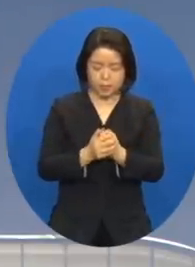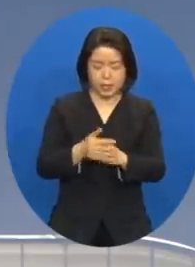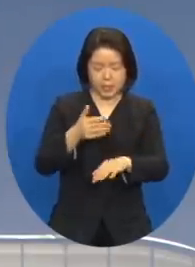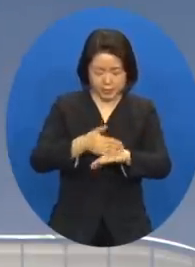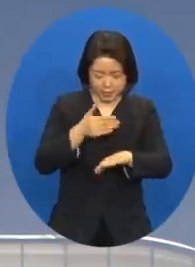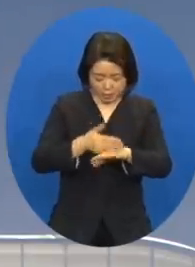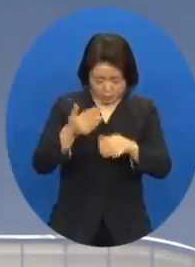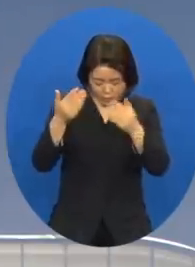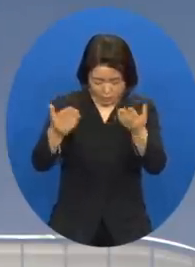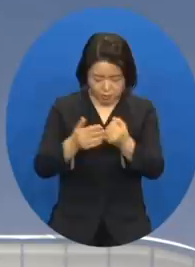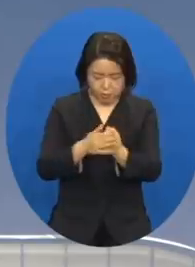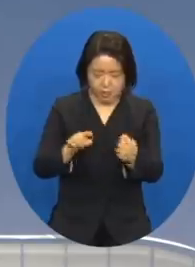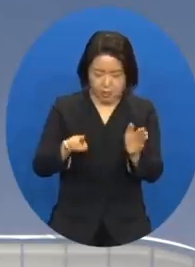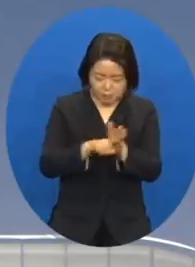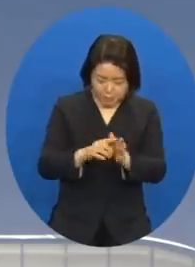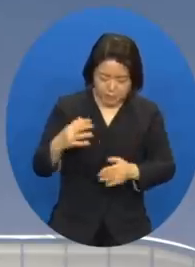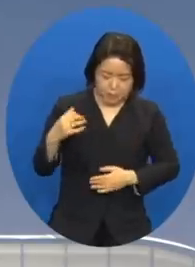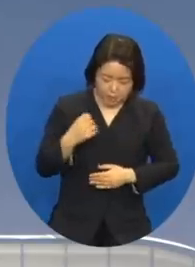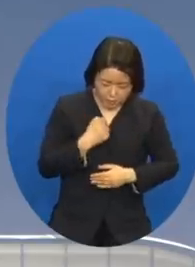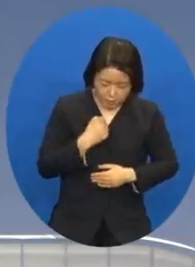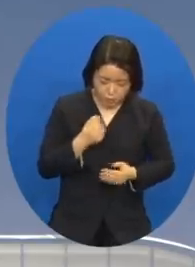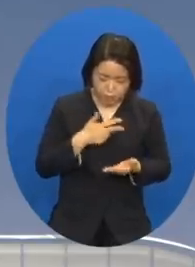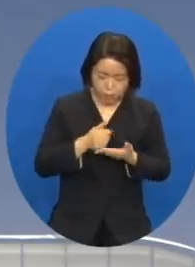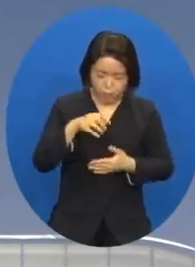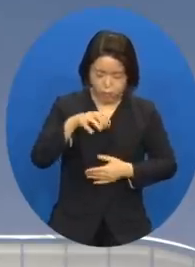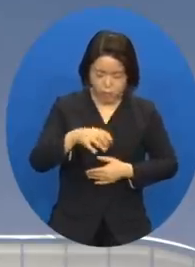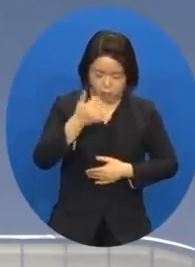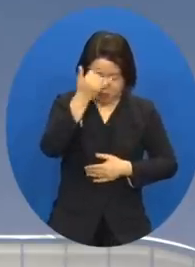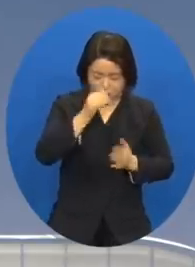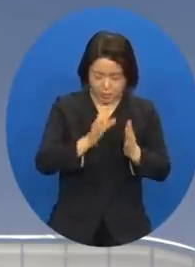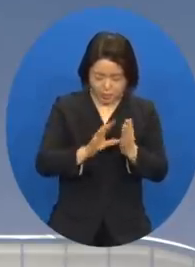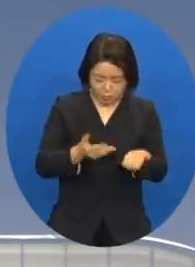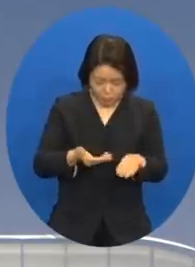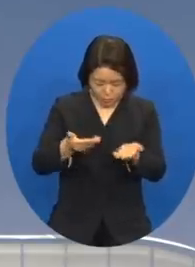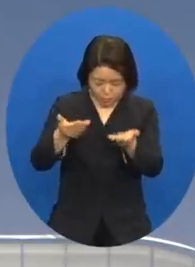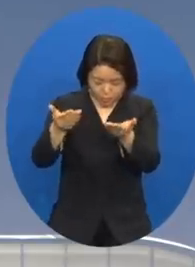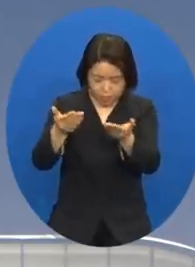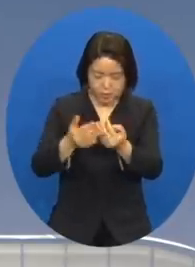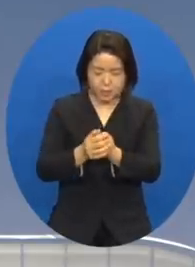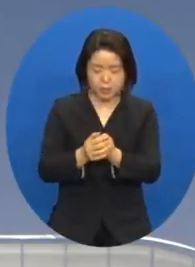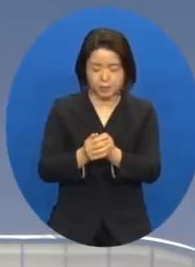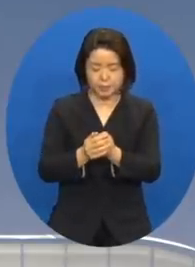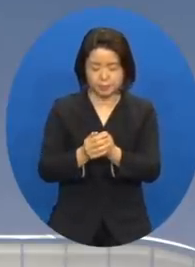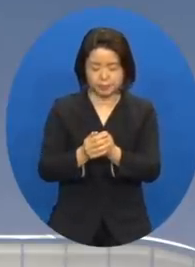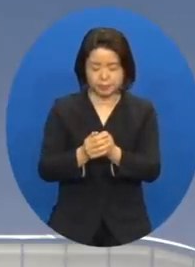감사하며 믿음으로 주님 앞에 예물을 봉헌합니다.